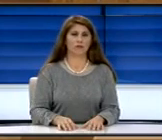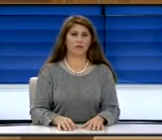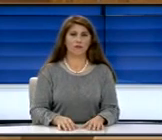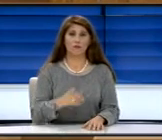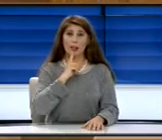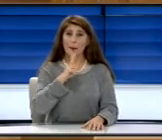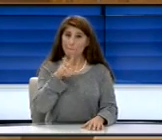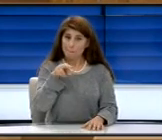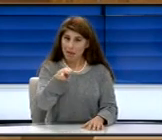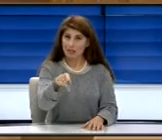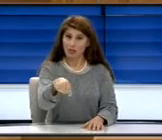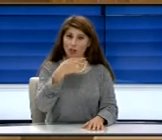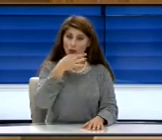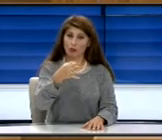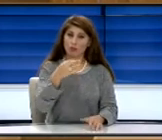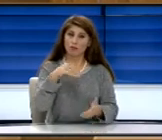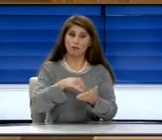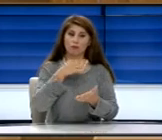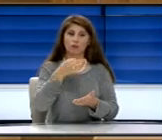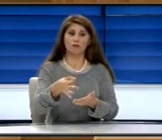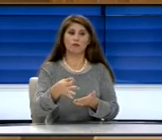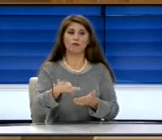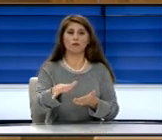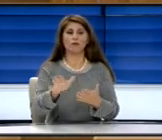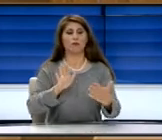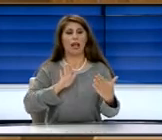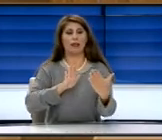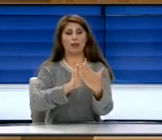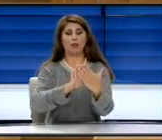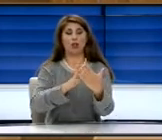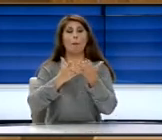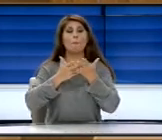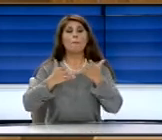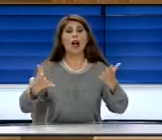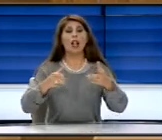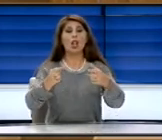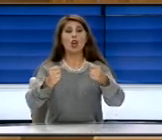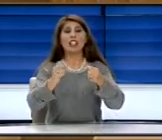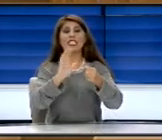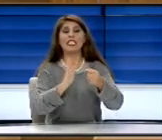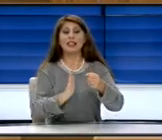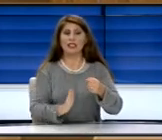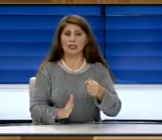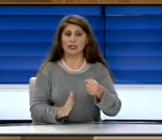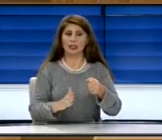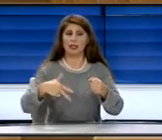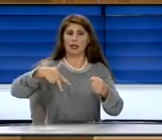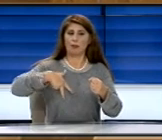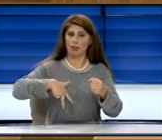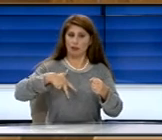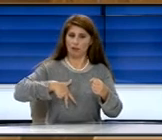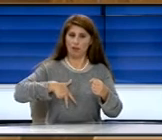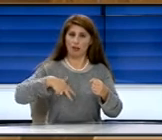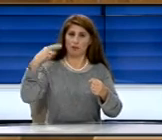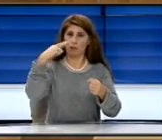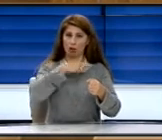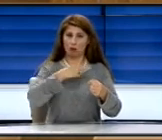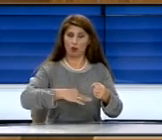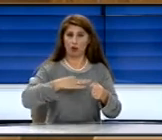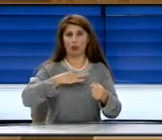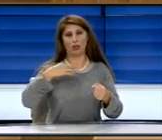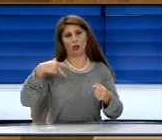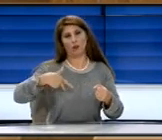αυτά επαναλαμβάνεται και τα περί αντιμετώπισης των μεγάλων κρίσεων από την κυβέρνηση με πρωθυπουργό τον